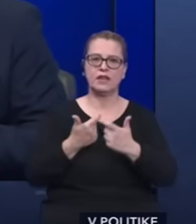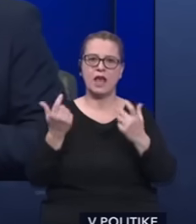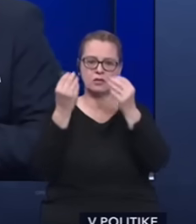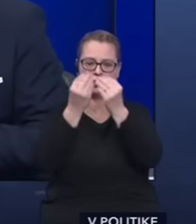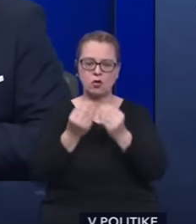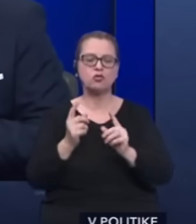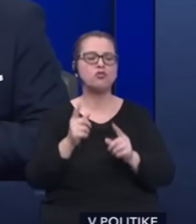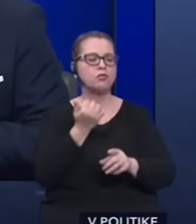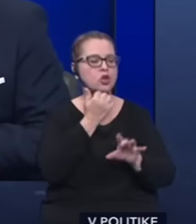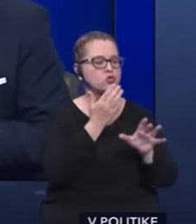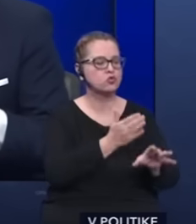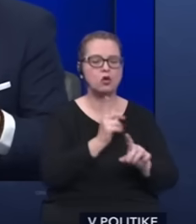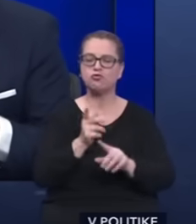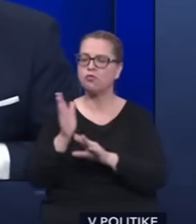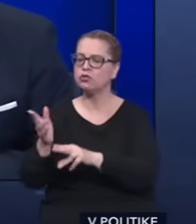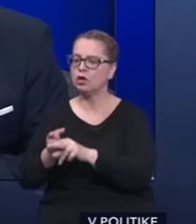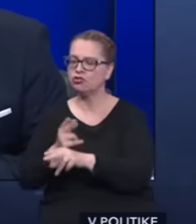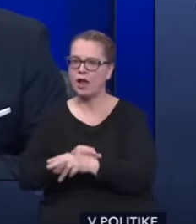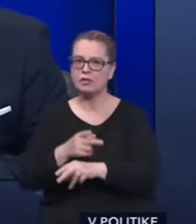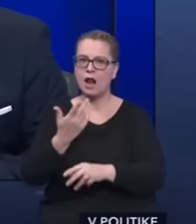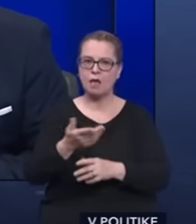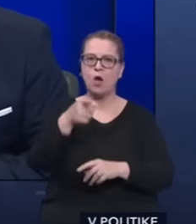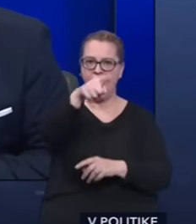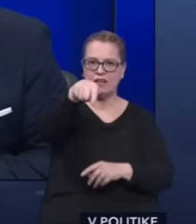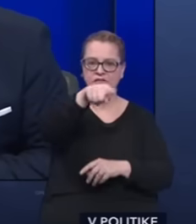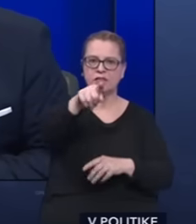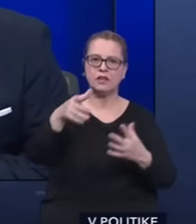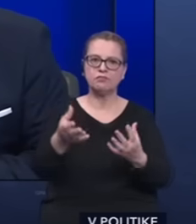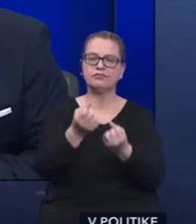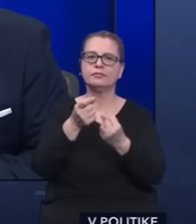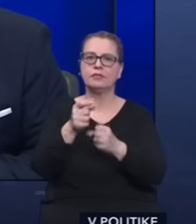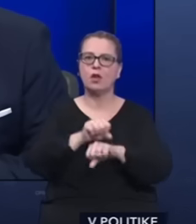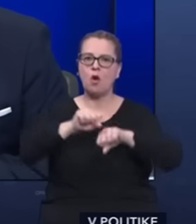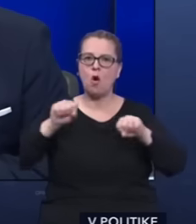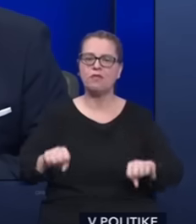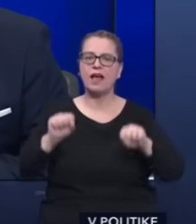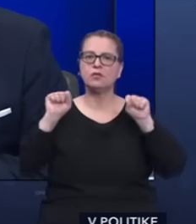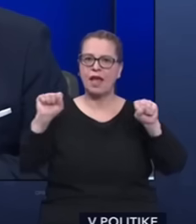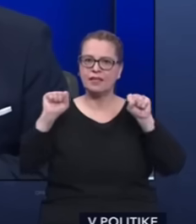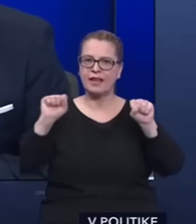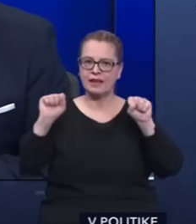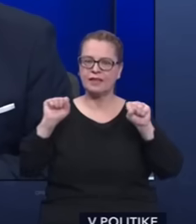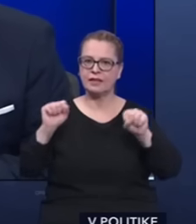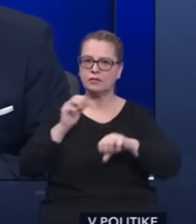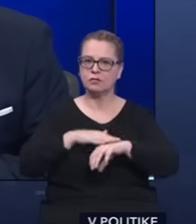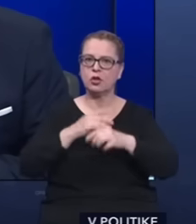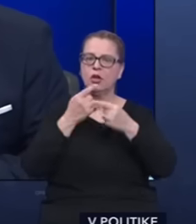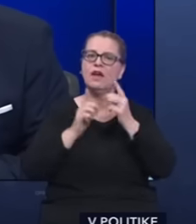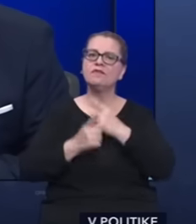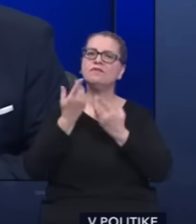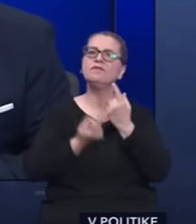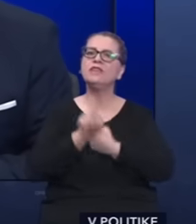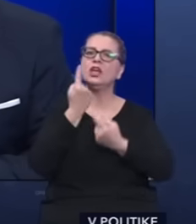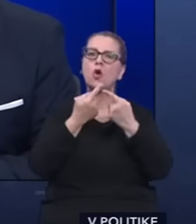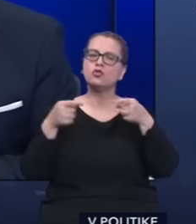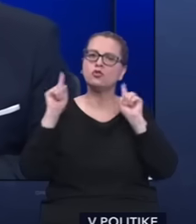čo bude súkromné. Pretože aj vy ste umožnili ovládnuť energetický podnik východoslovenskú distribučnú spoločnosť